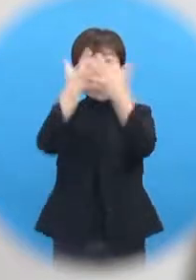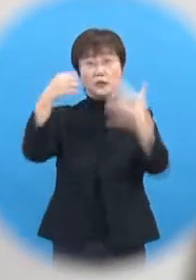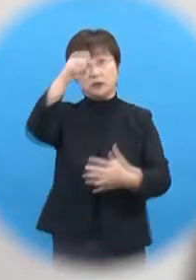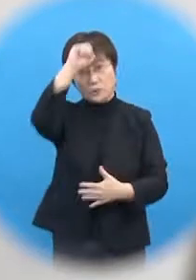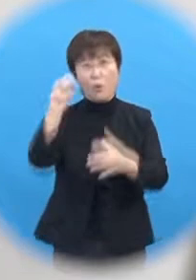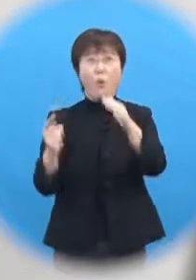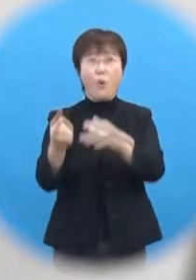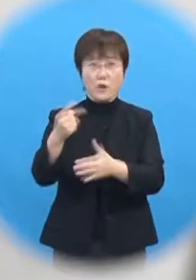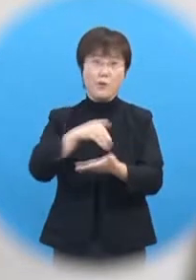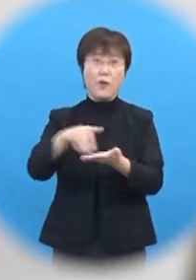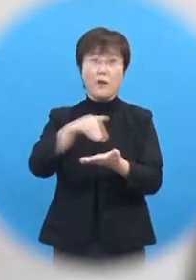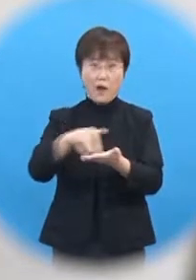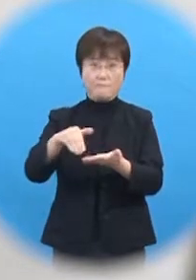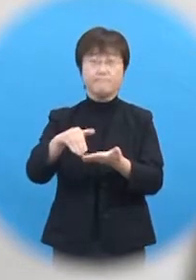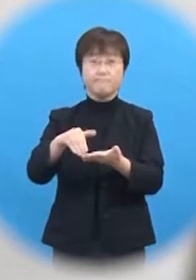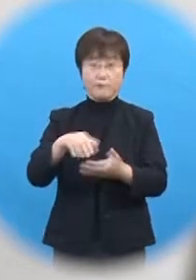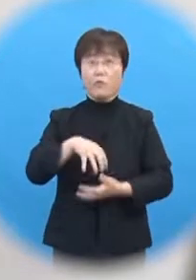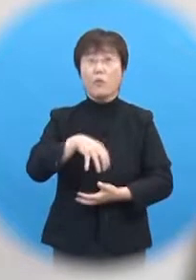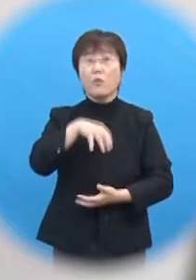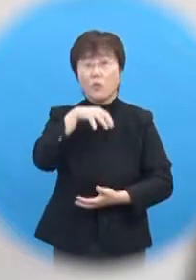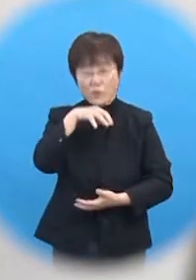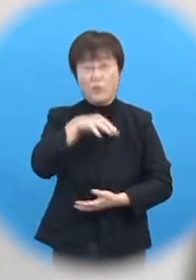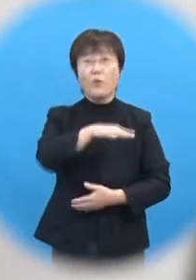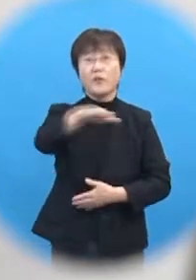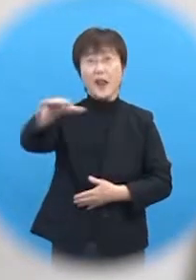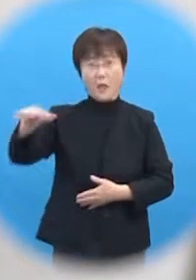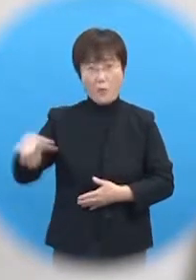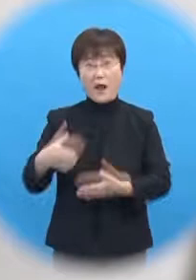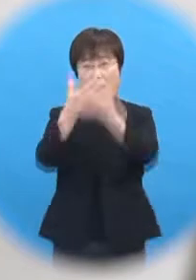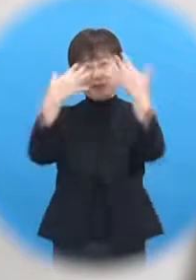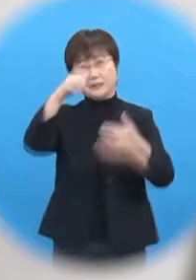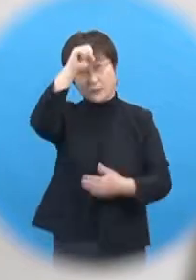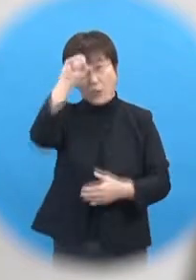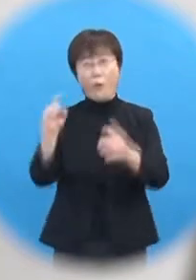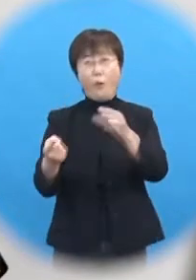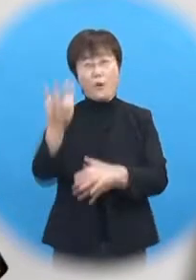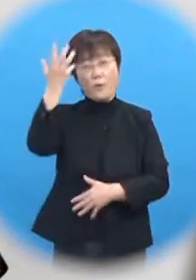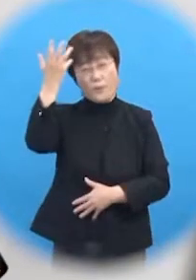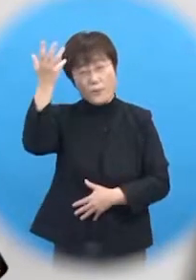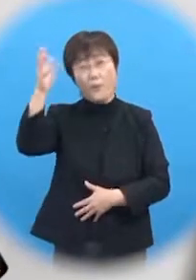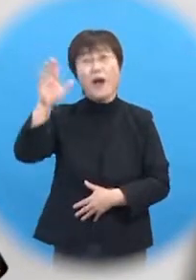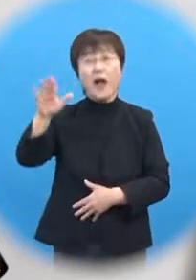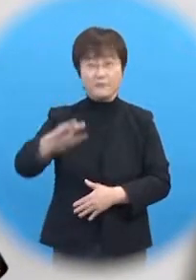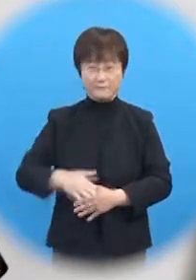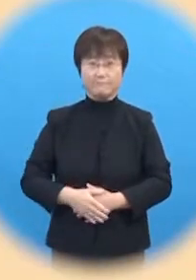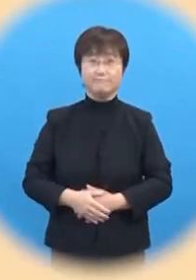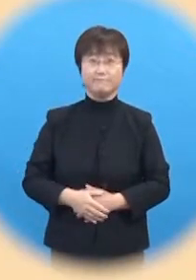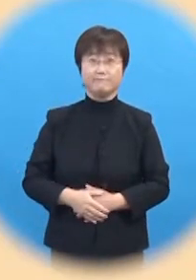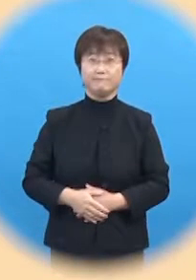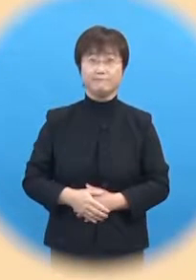ということ。年を重ねると誰もが認知症になる可能性があるのよ。